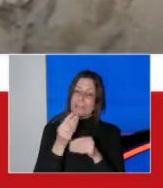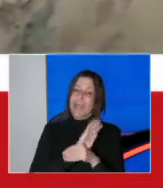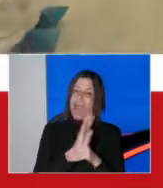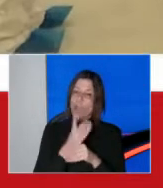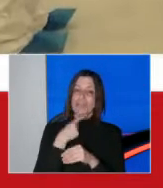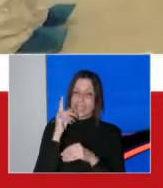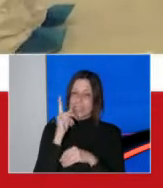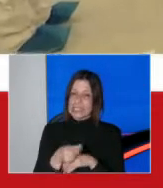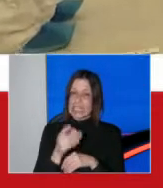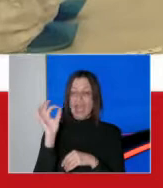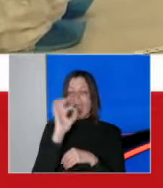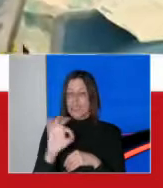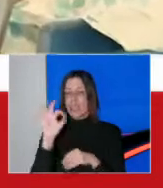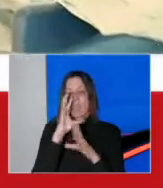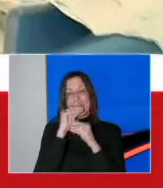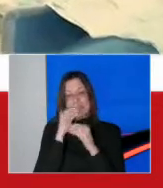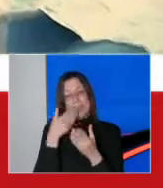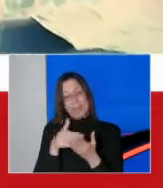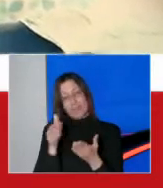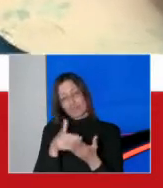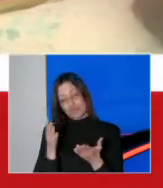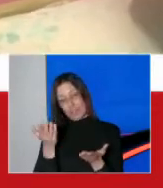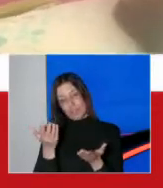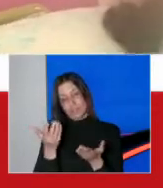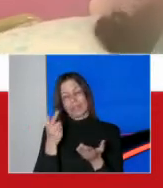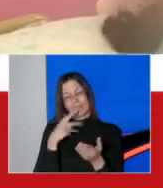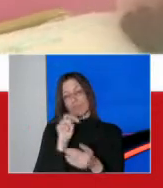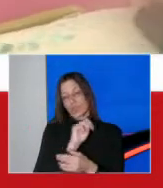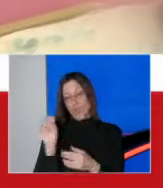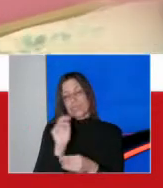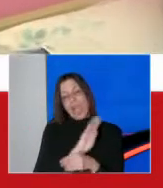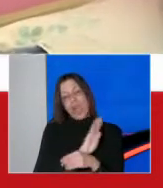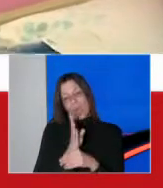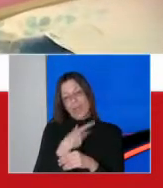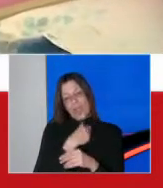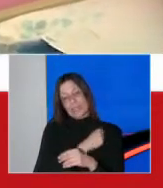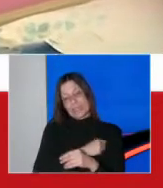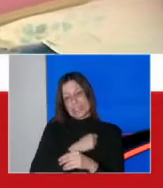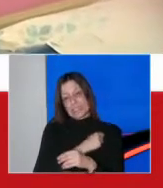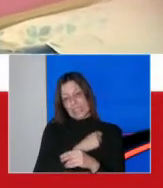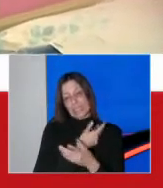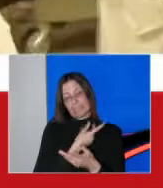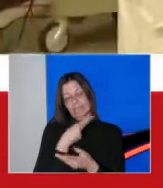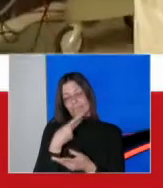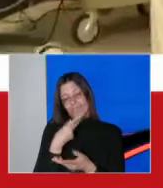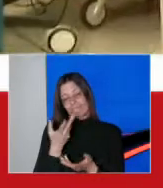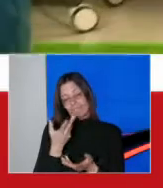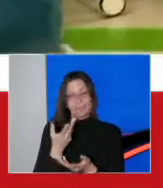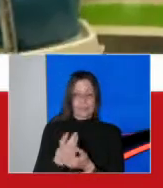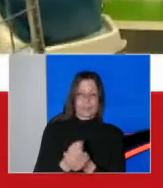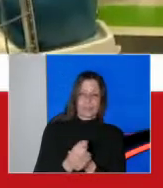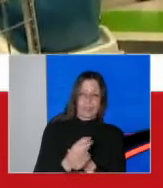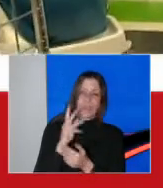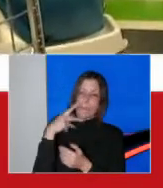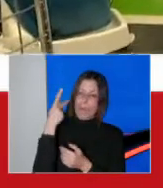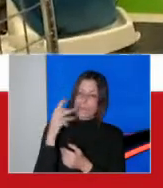נצטרך עדיין לדבר גם בהמשך, ועל נושא הקורונה לצער כנראה שניים. טוב, לחלוטין.